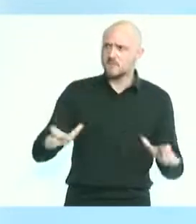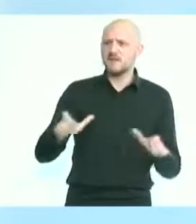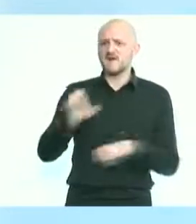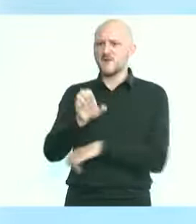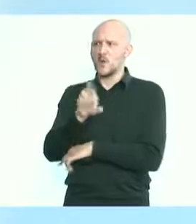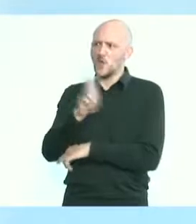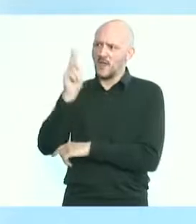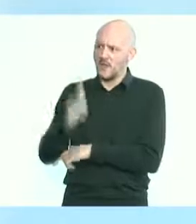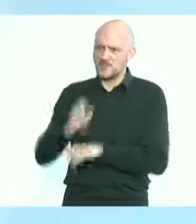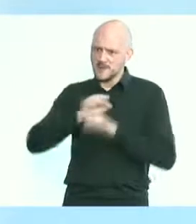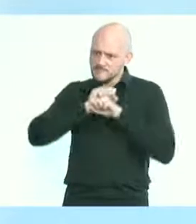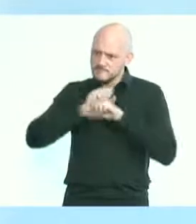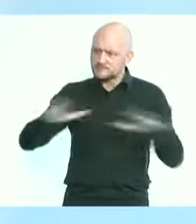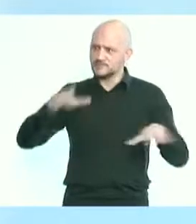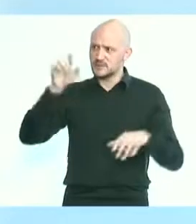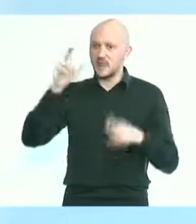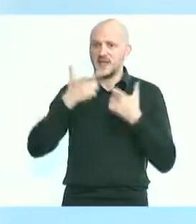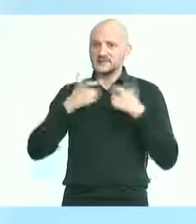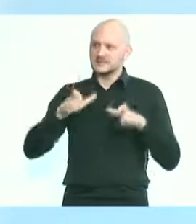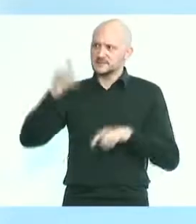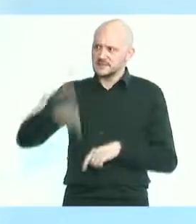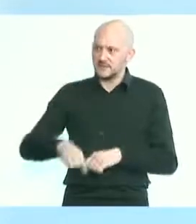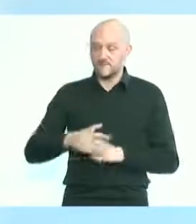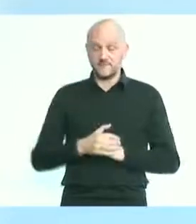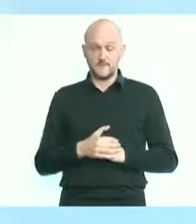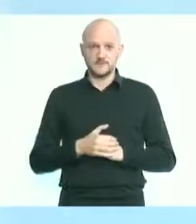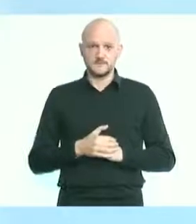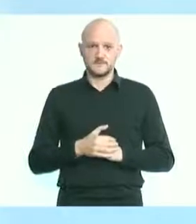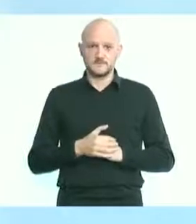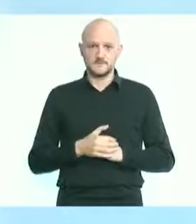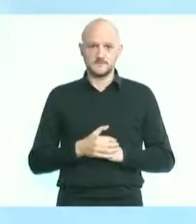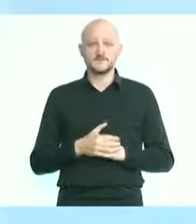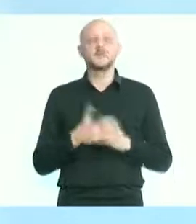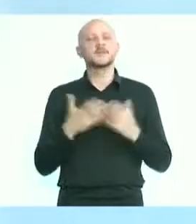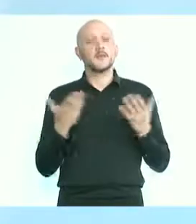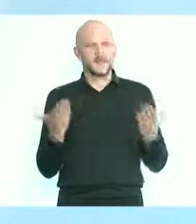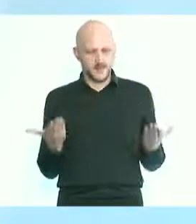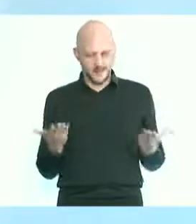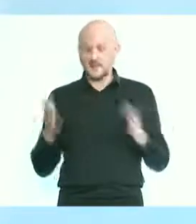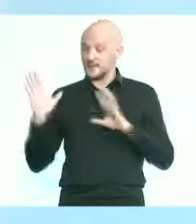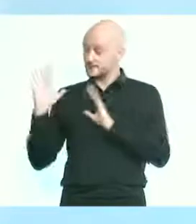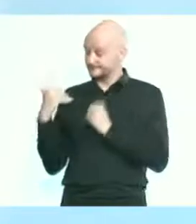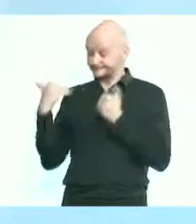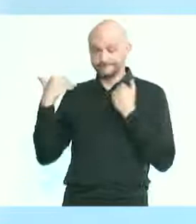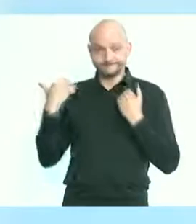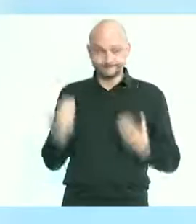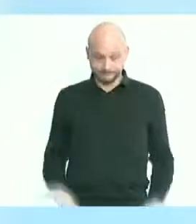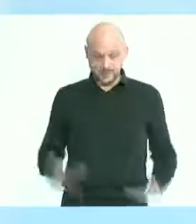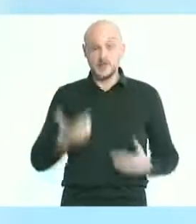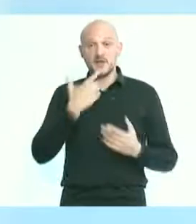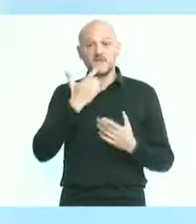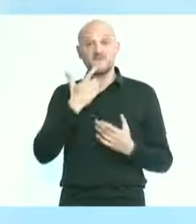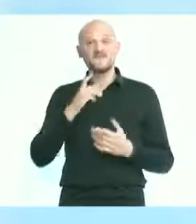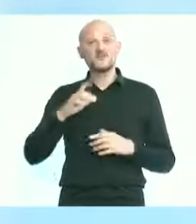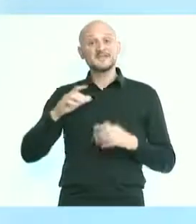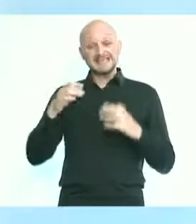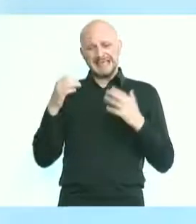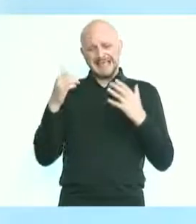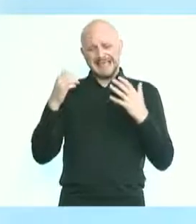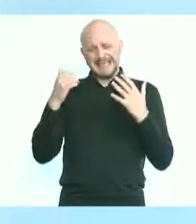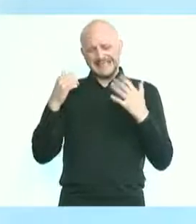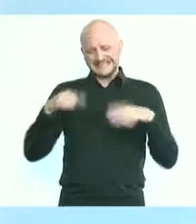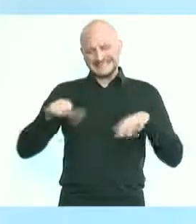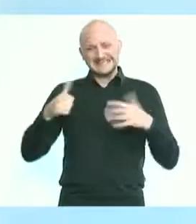du public. Application enfin des ADAP. Aujourd'hui, plus de 16 ans après l'inscription de l'ambition dans la